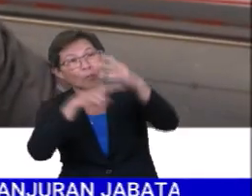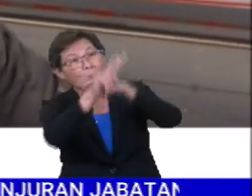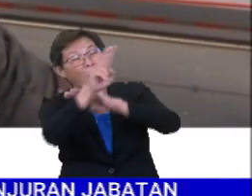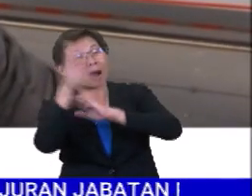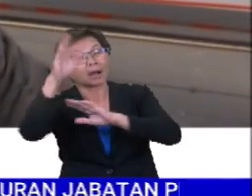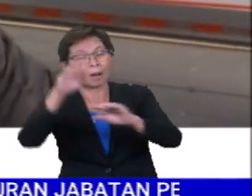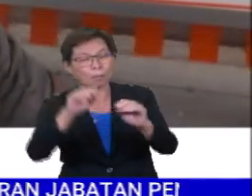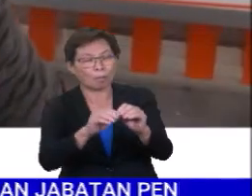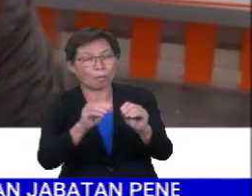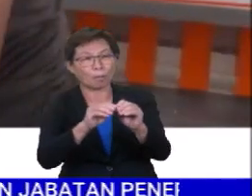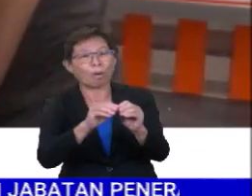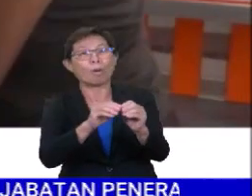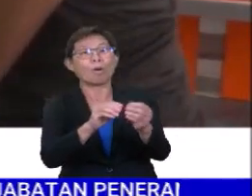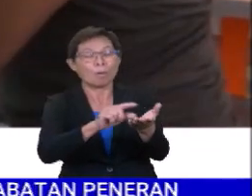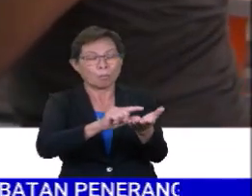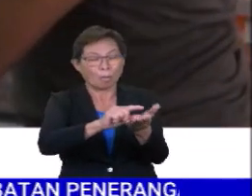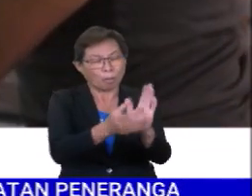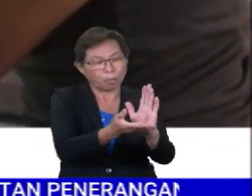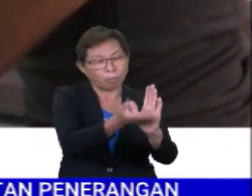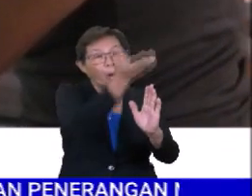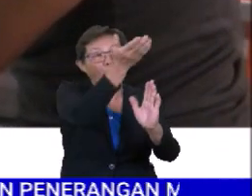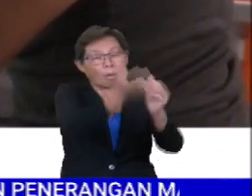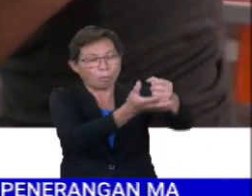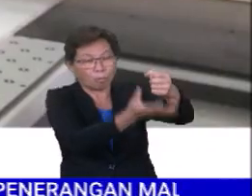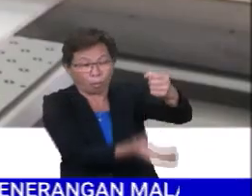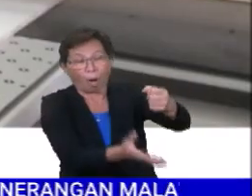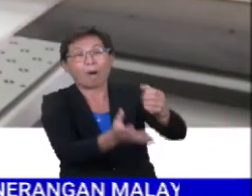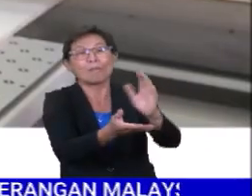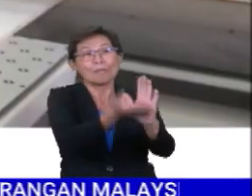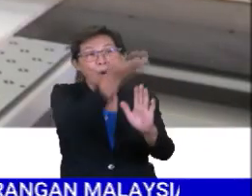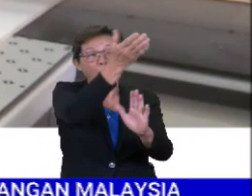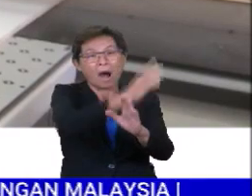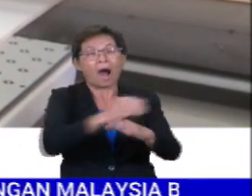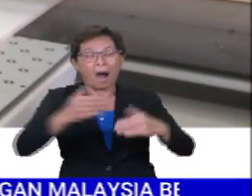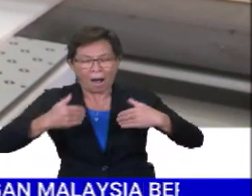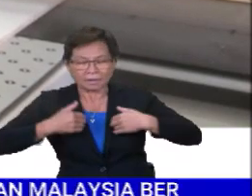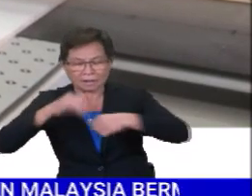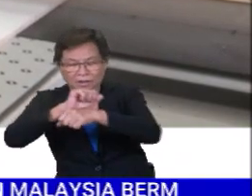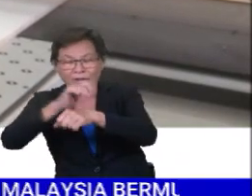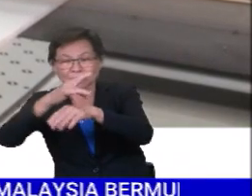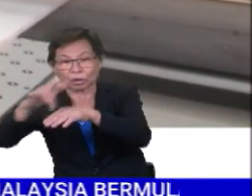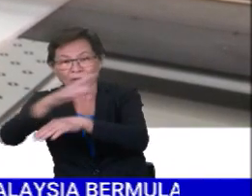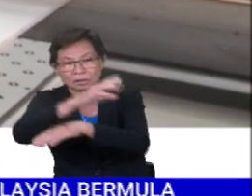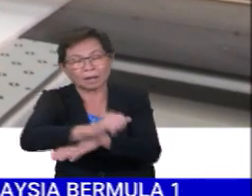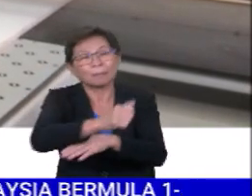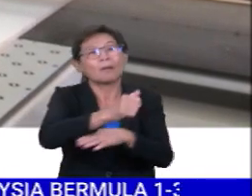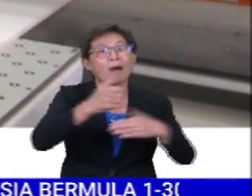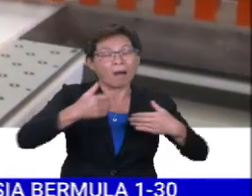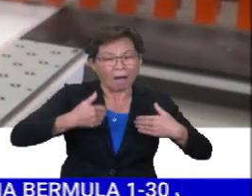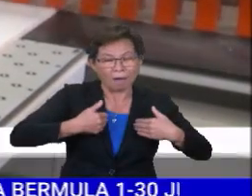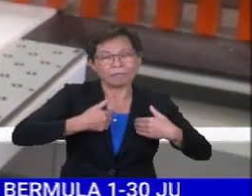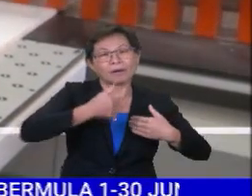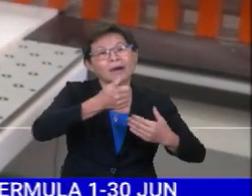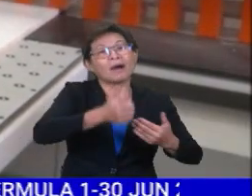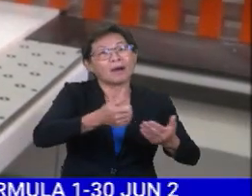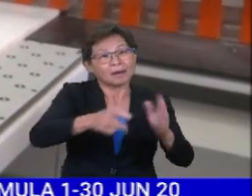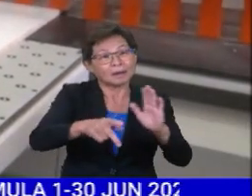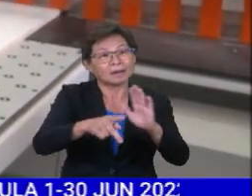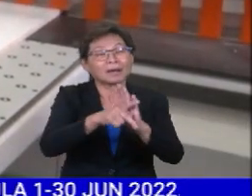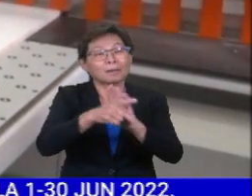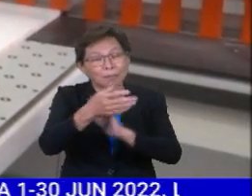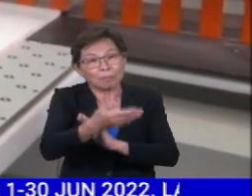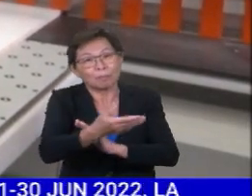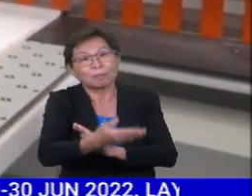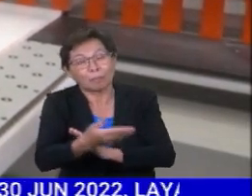kabakali meningkatkan pendapatannya mewujudkan peluang kerja dan meningkatkan prasarana Sasa di pribadi beliau memaklumkan kepada